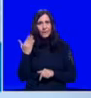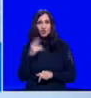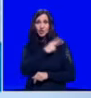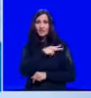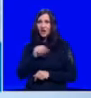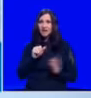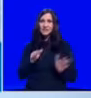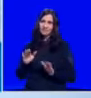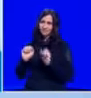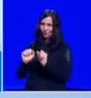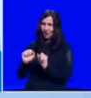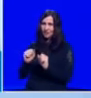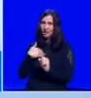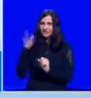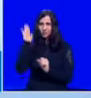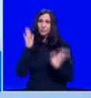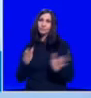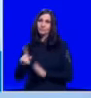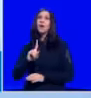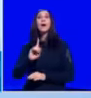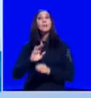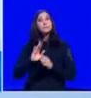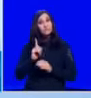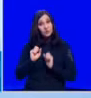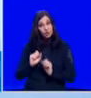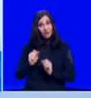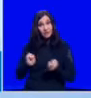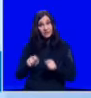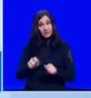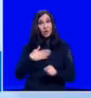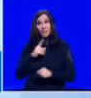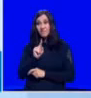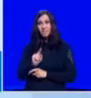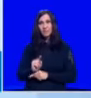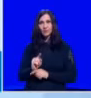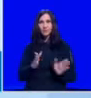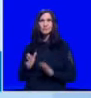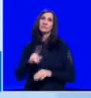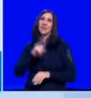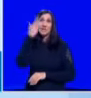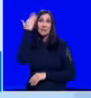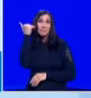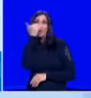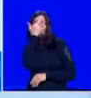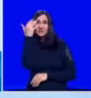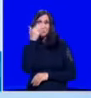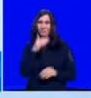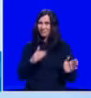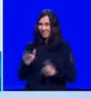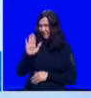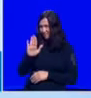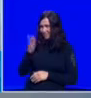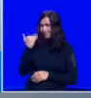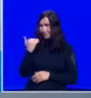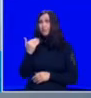на касата. Така, обаче аз имам един въпрос към вас. Нека да свърша. Само да не си забравя мисълта. Понеже вие казахте... вие ще си забравите мисълта.